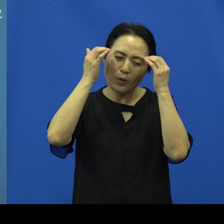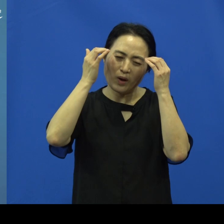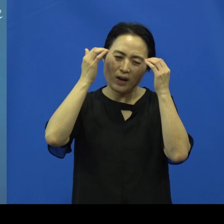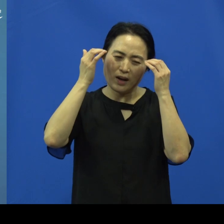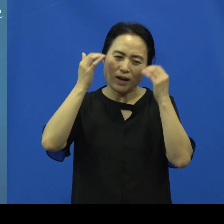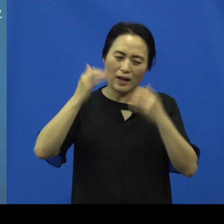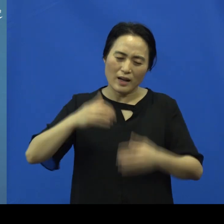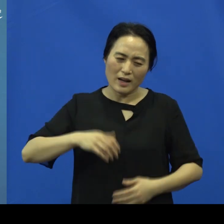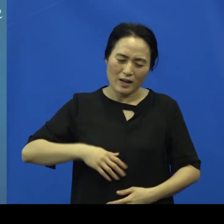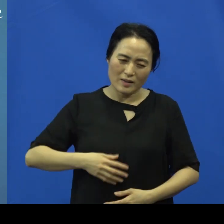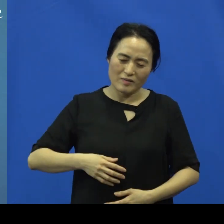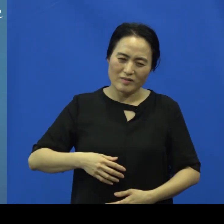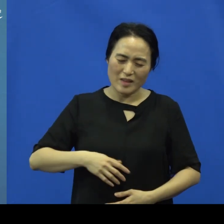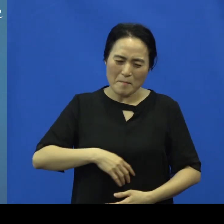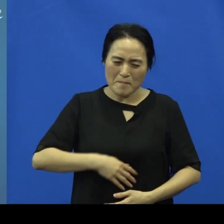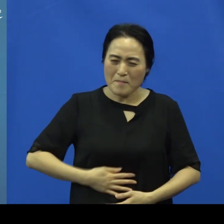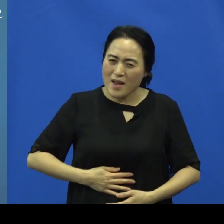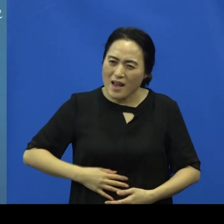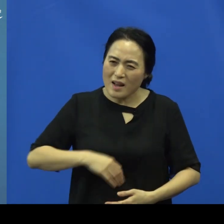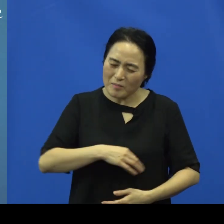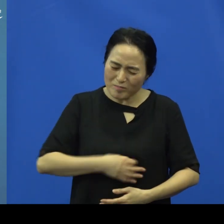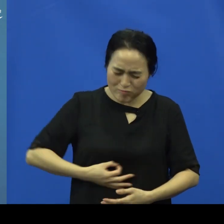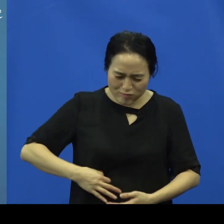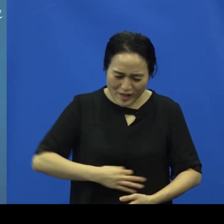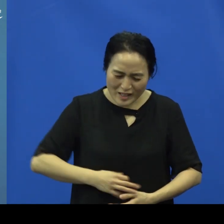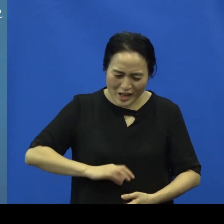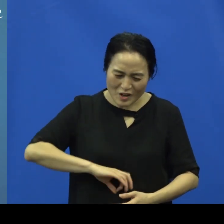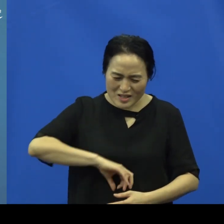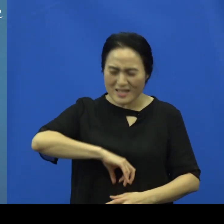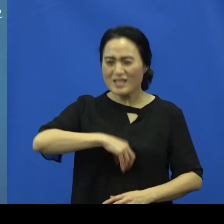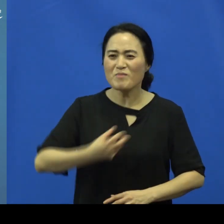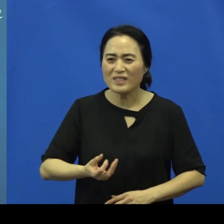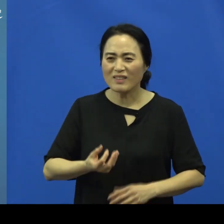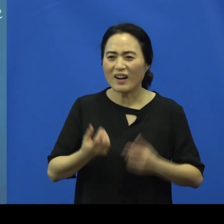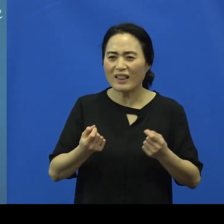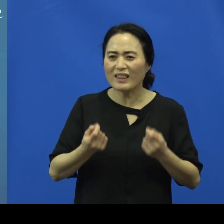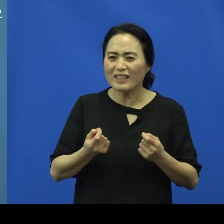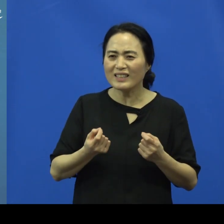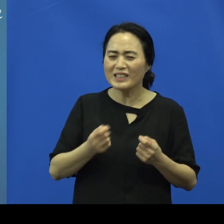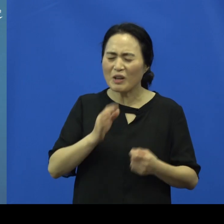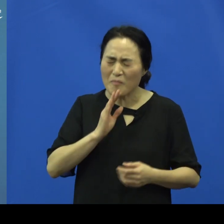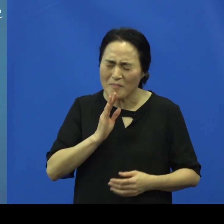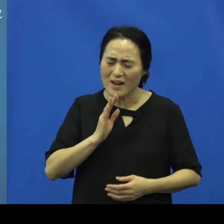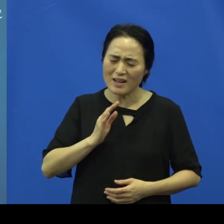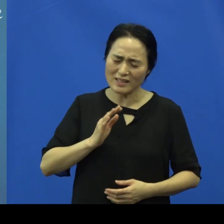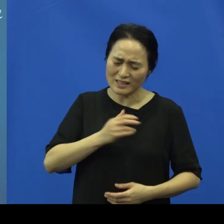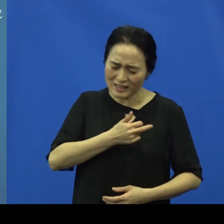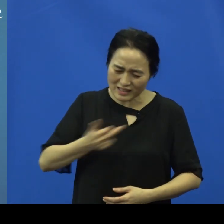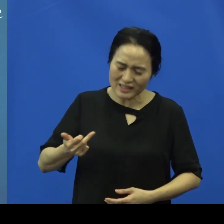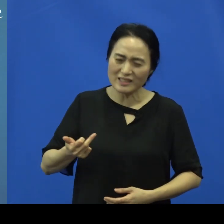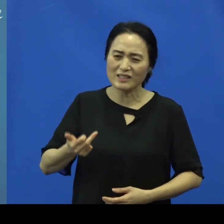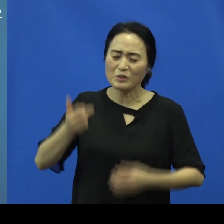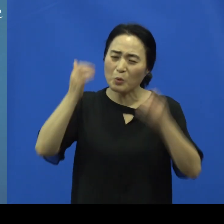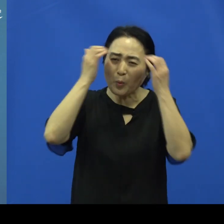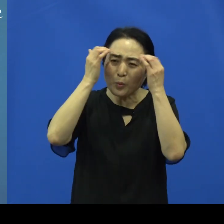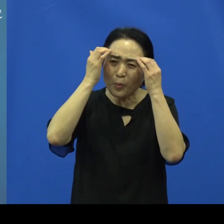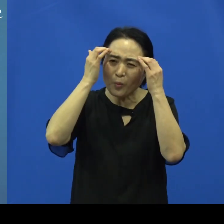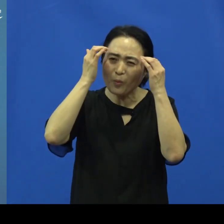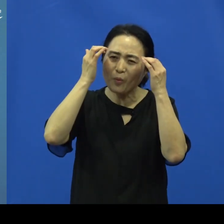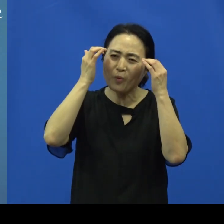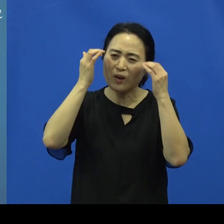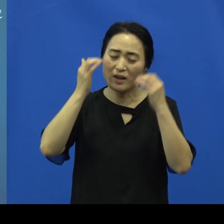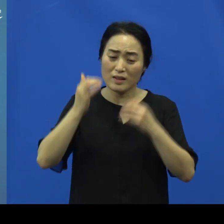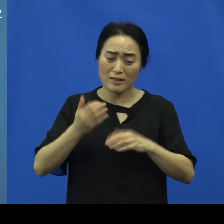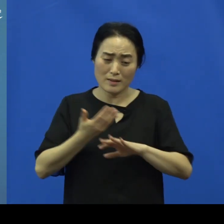창자가 뒤집어지는 듯한 깊은 감정을 느끼지 못한다면 우리는 생명의 사역을 할 수 없고 하나님의 일을 할 수가